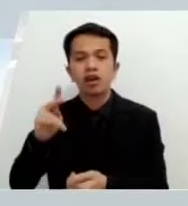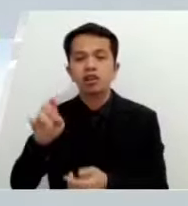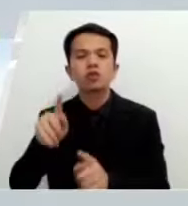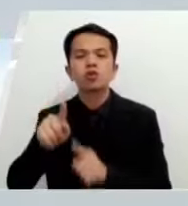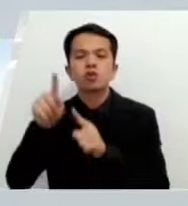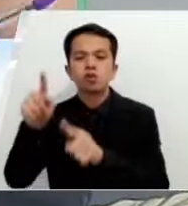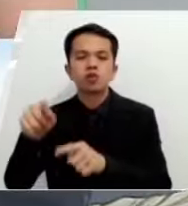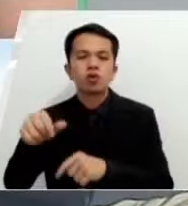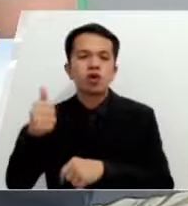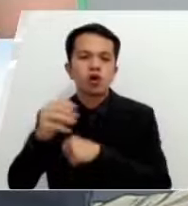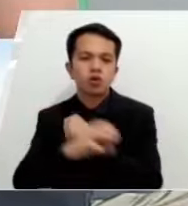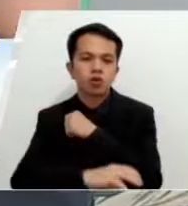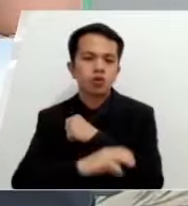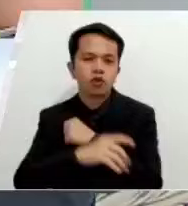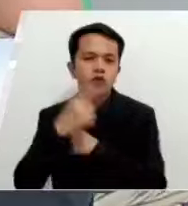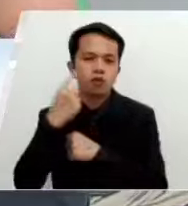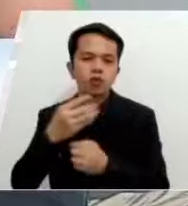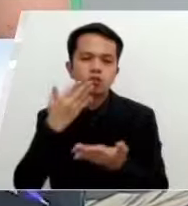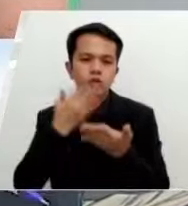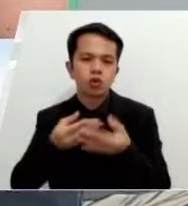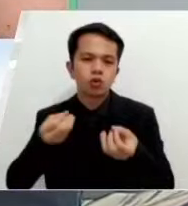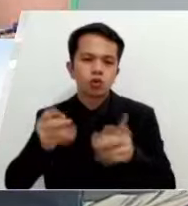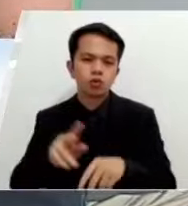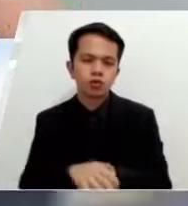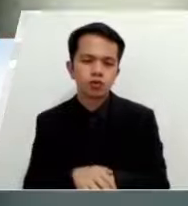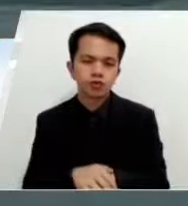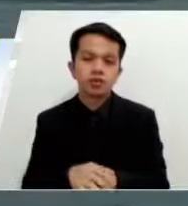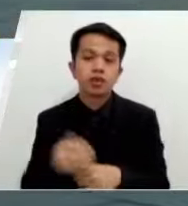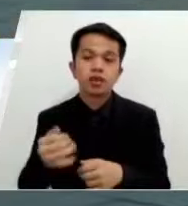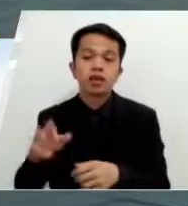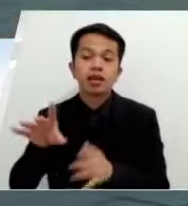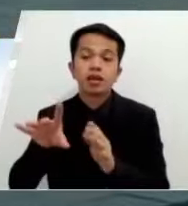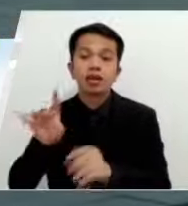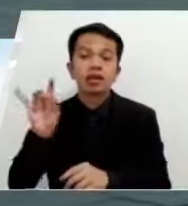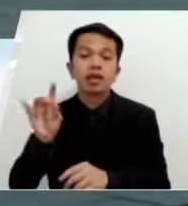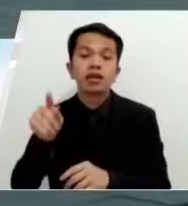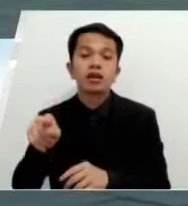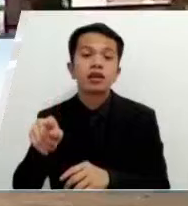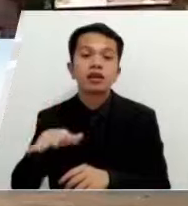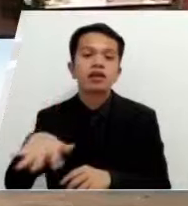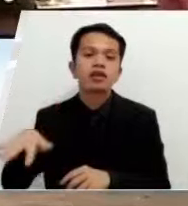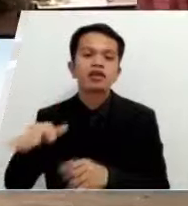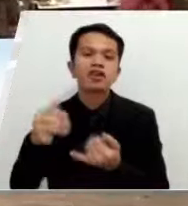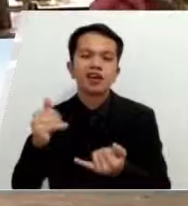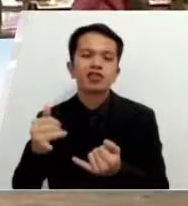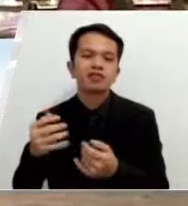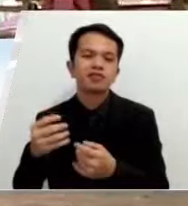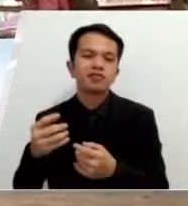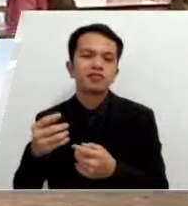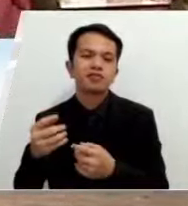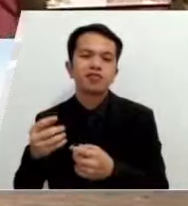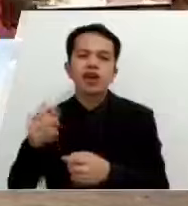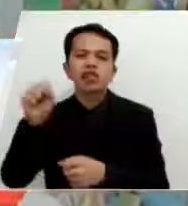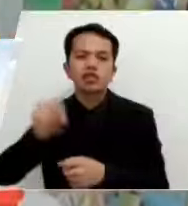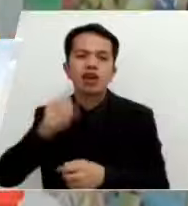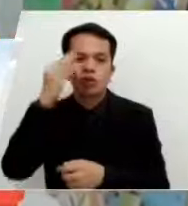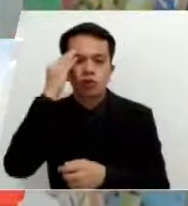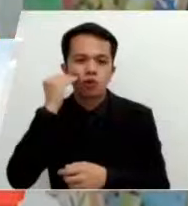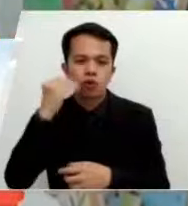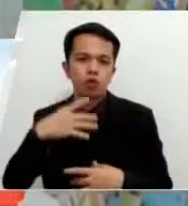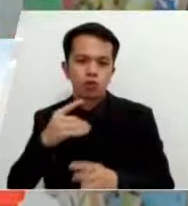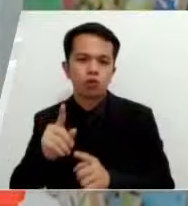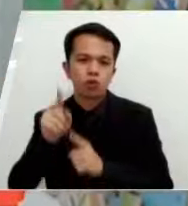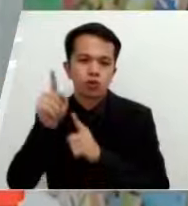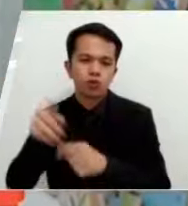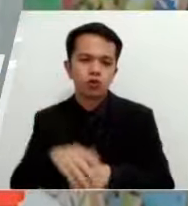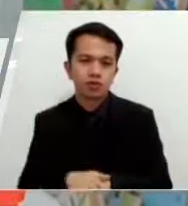magandang oportunidad. Ang bansang kaniyang nais puntahan, ang dinarayo ng maraming Pinoy na South Korea. Malaki ang